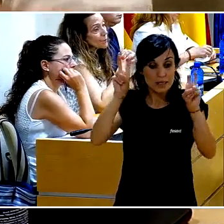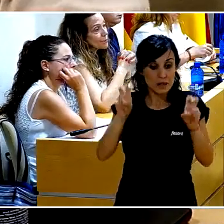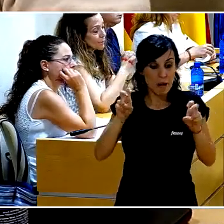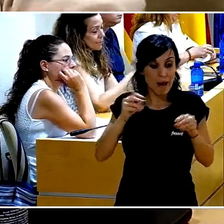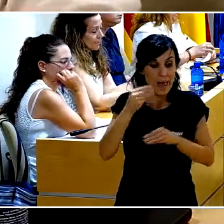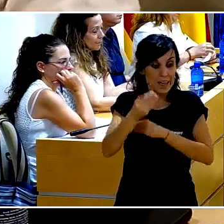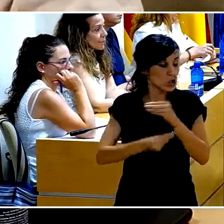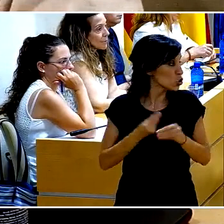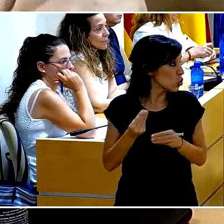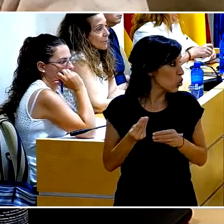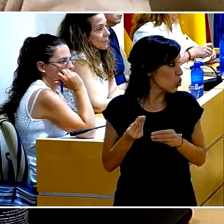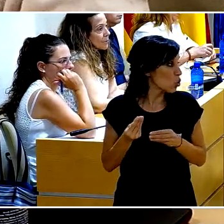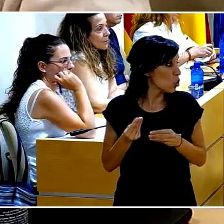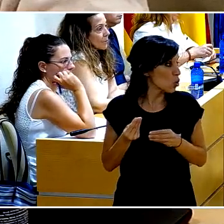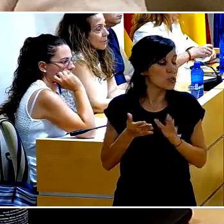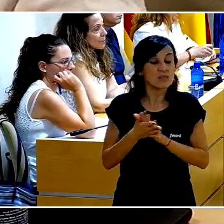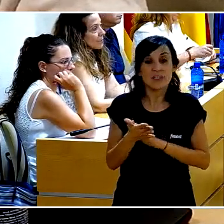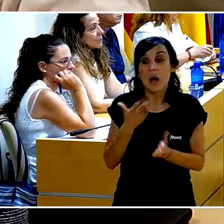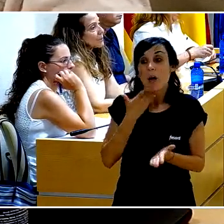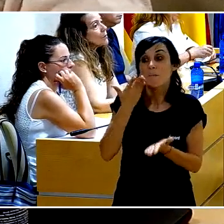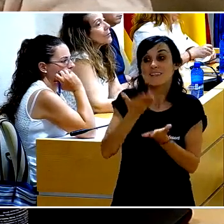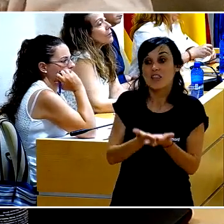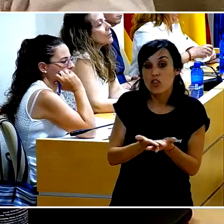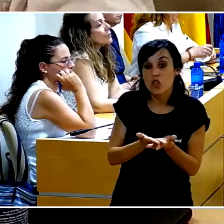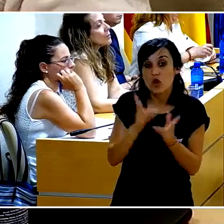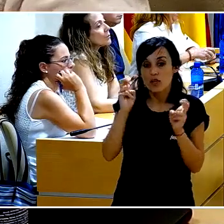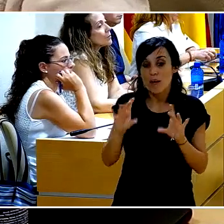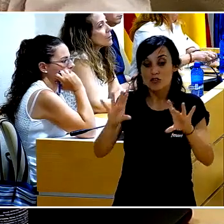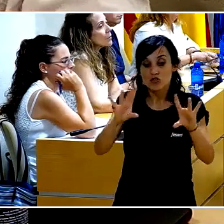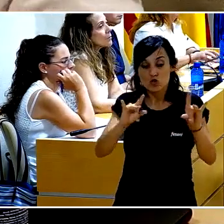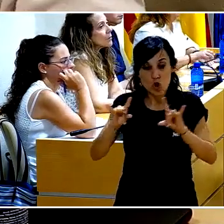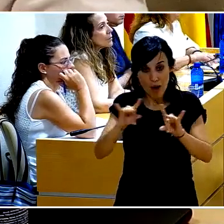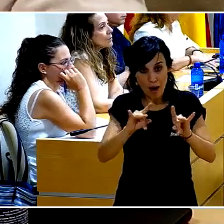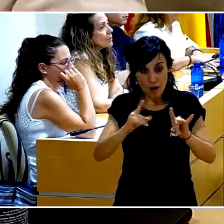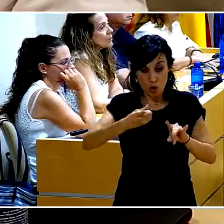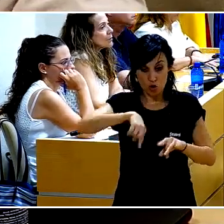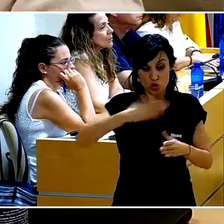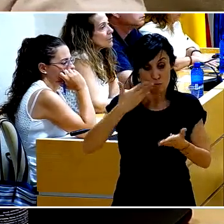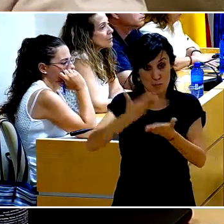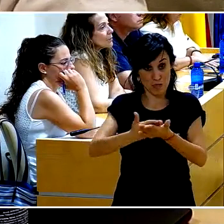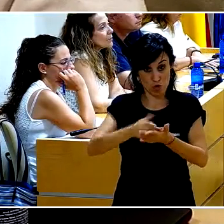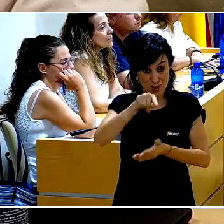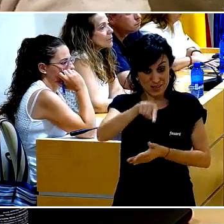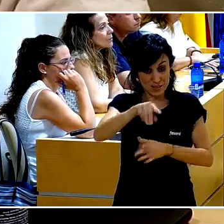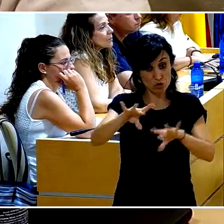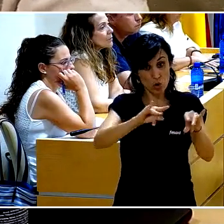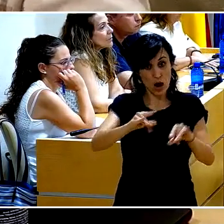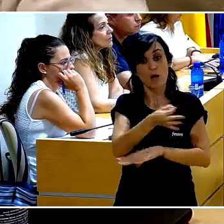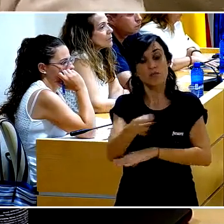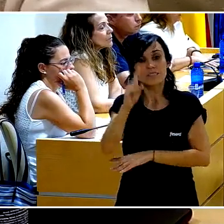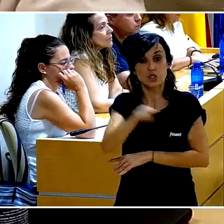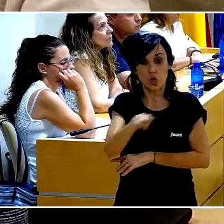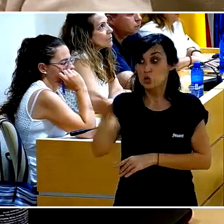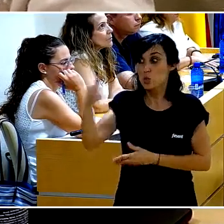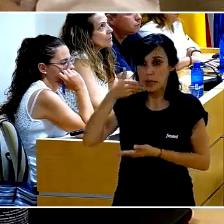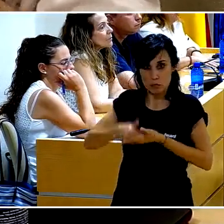el fet que on estava aquella petició de si el solar que nosaltres havíem demanat era o no idoni. Això és